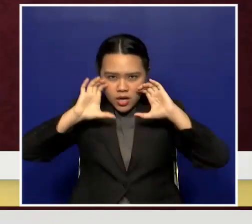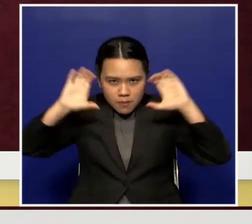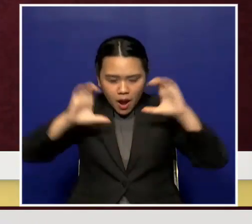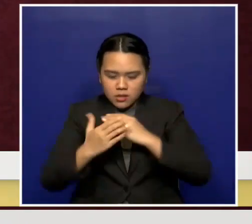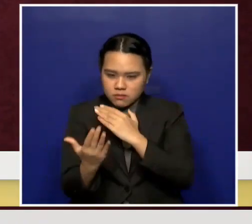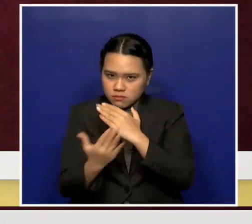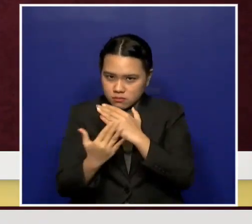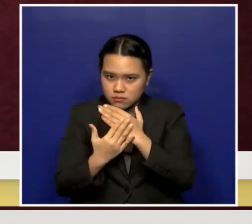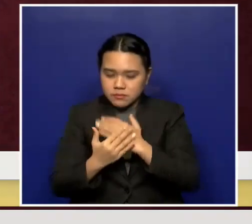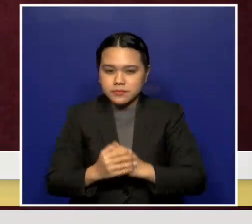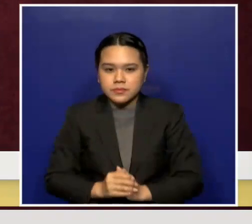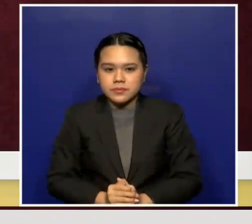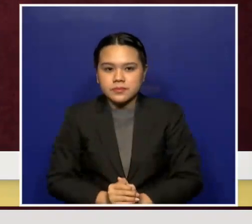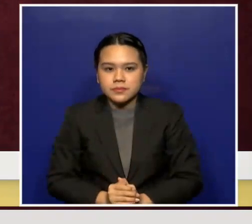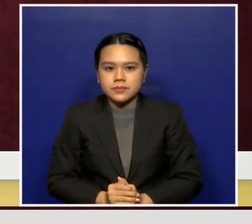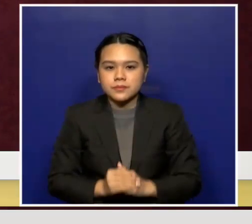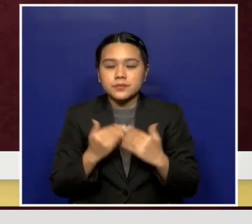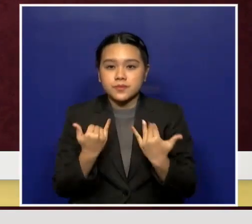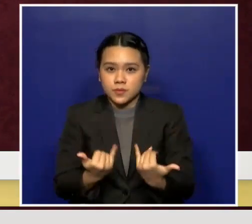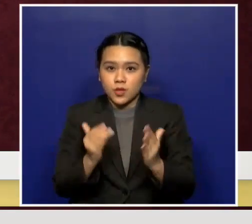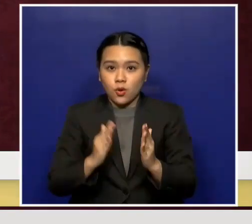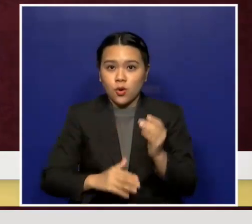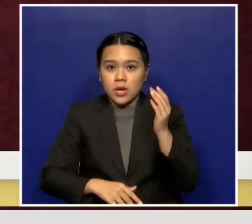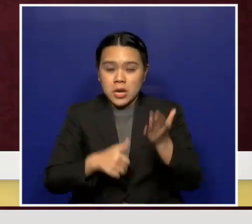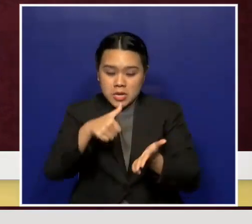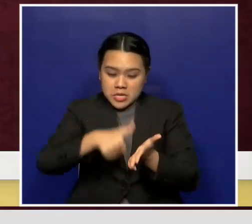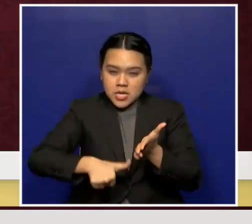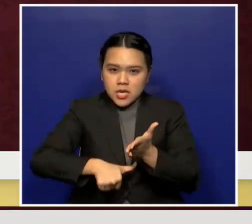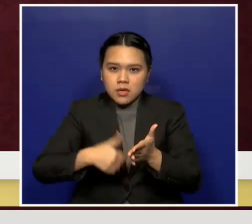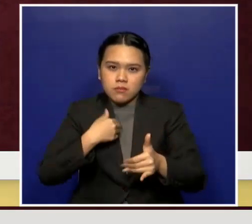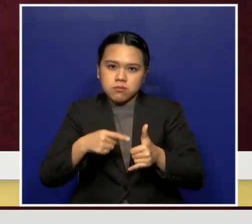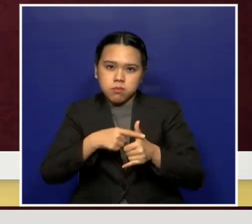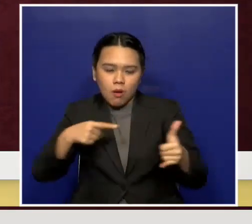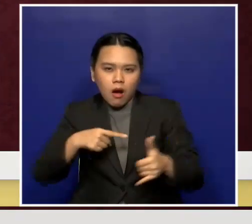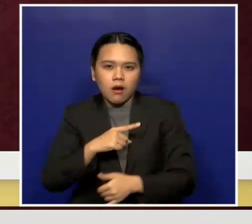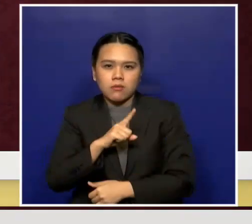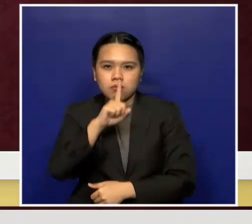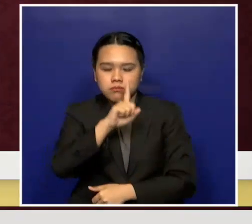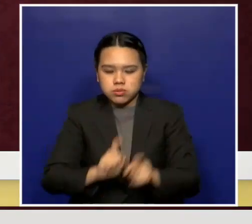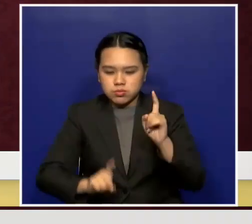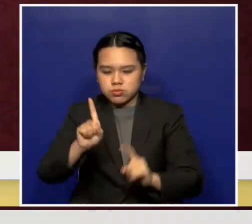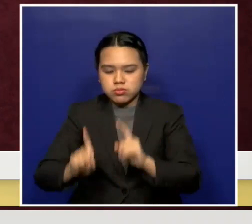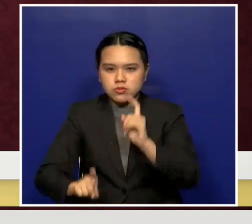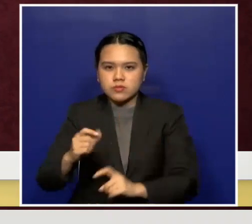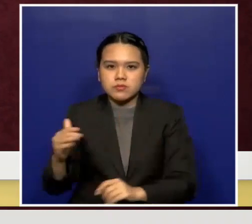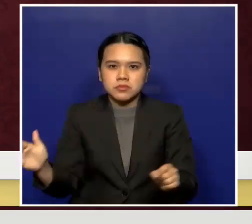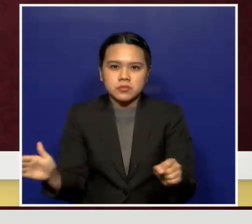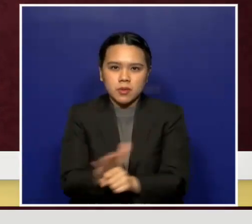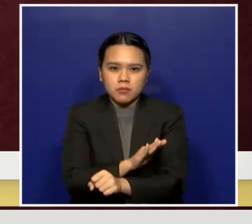นะครับวันนี้คนเป็นหนี้ฆ่าตัวตายกันเป็นเบือฆ่าตัวตายมากที่สุดในประวัติ